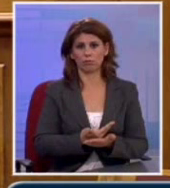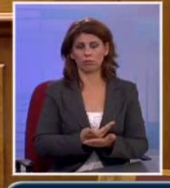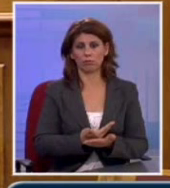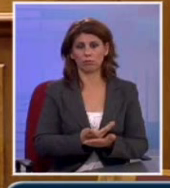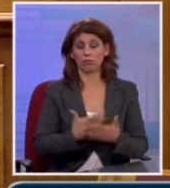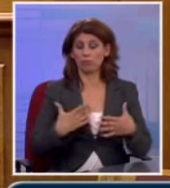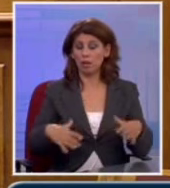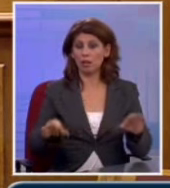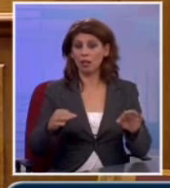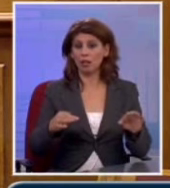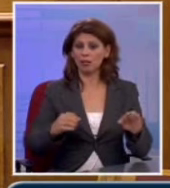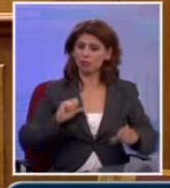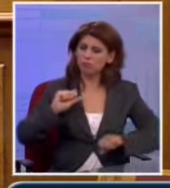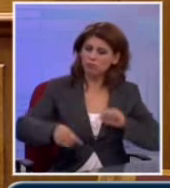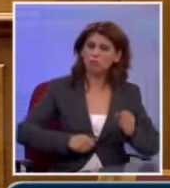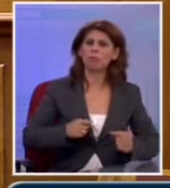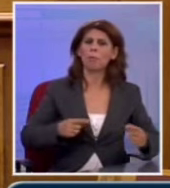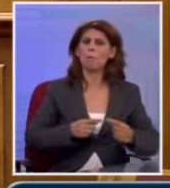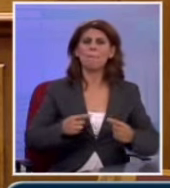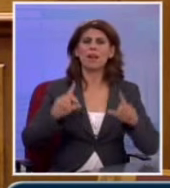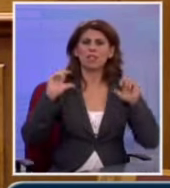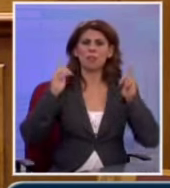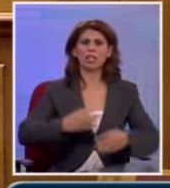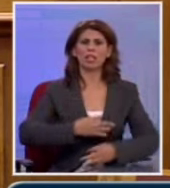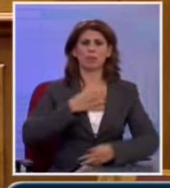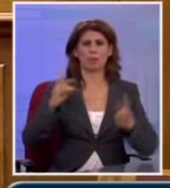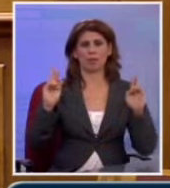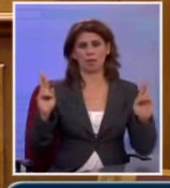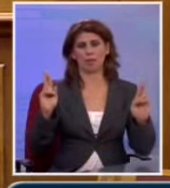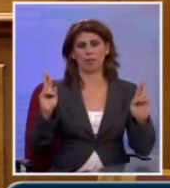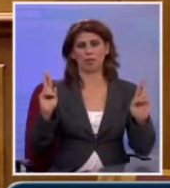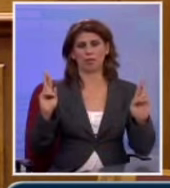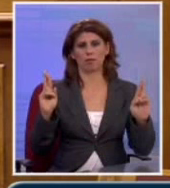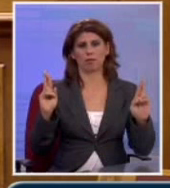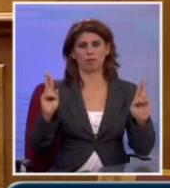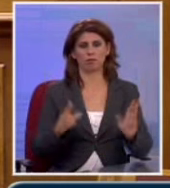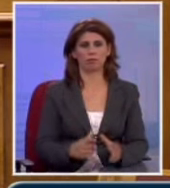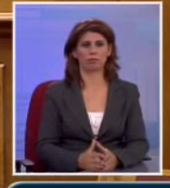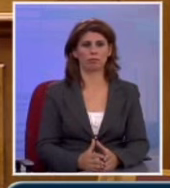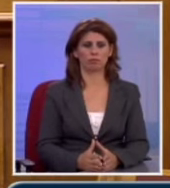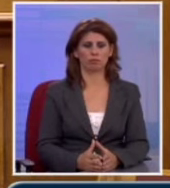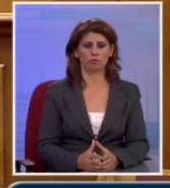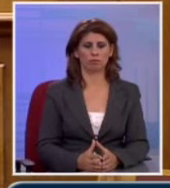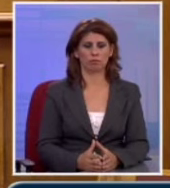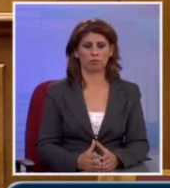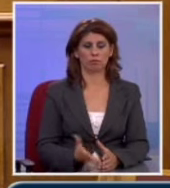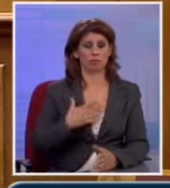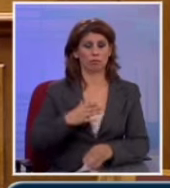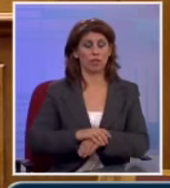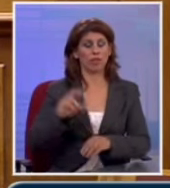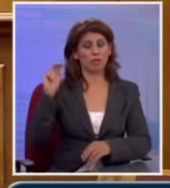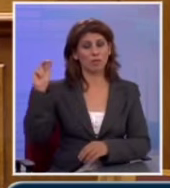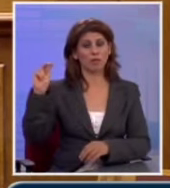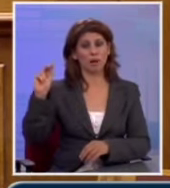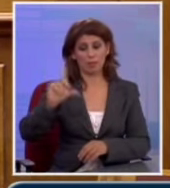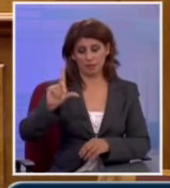πρώτα απ' όλα να δώσουμε τη μάχη της δημοκρατίας, της αξιοπρέπειας και της ελπίδας. Και δεσμευόμαστε ότι από